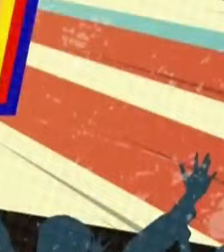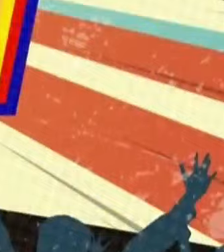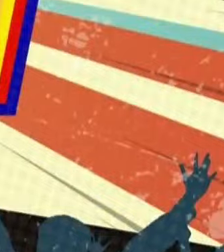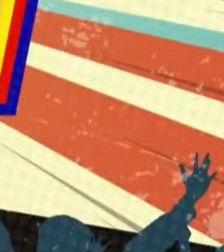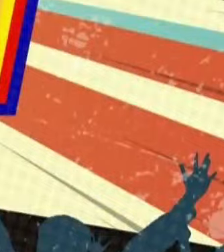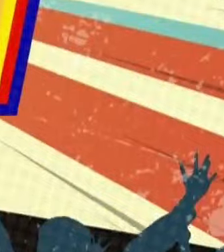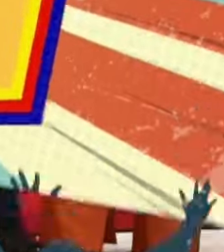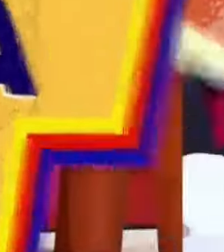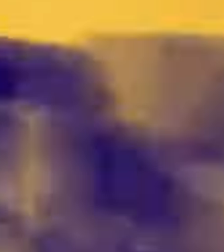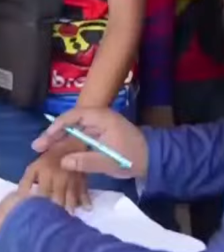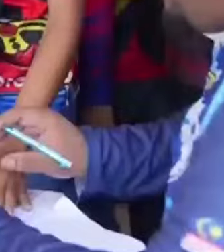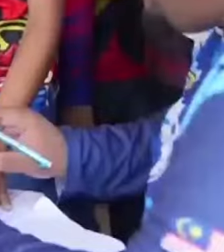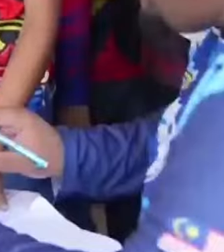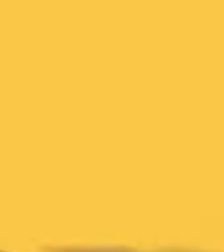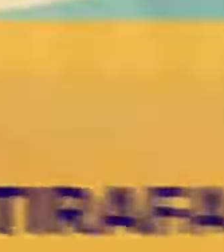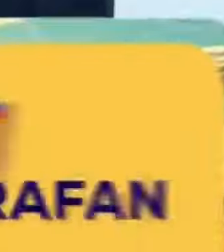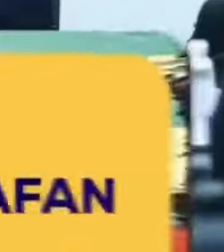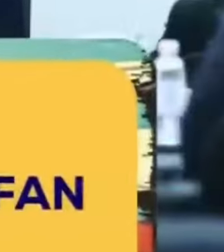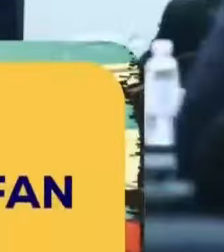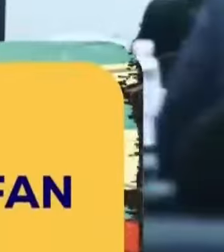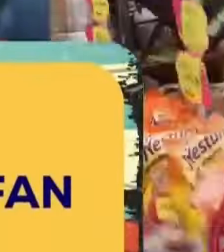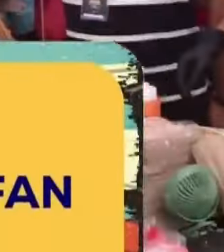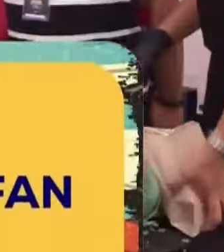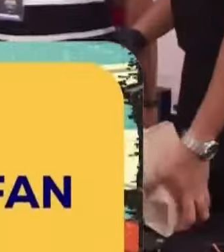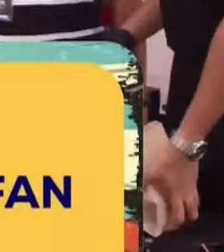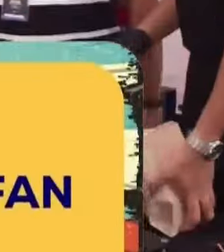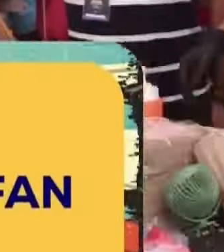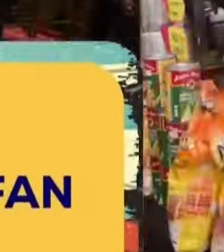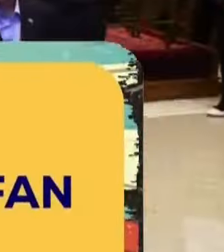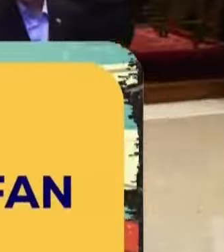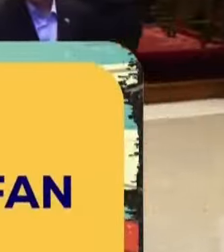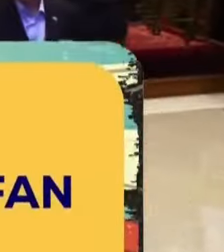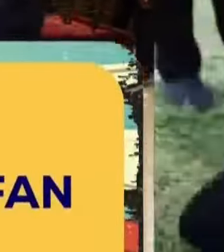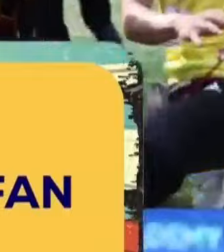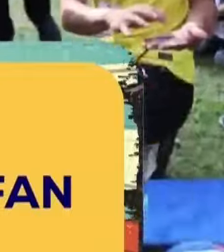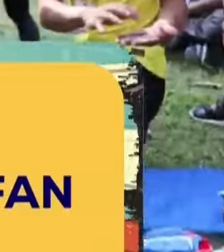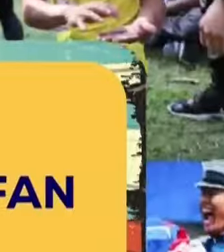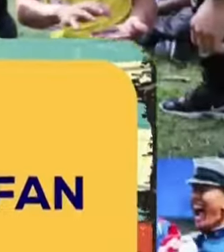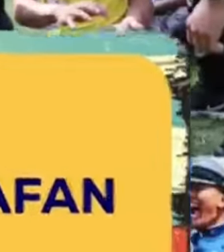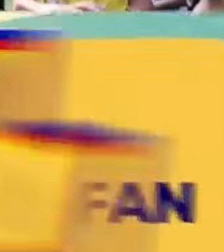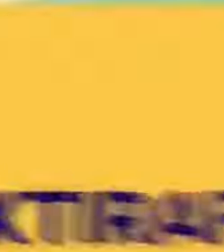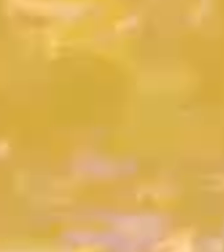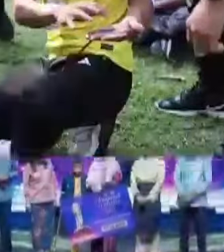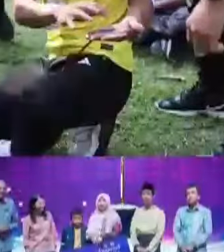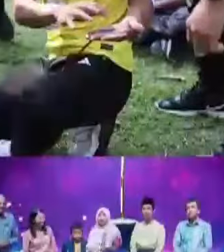Oh,